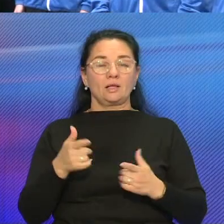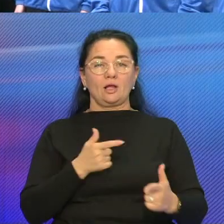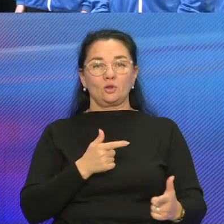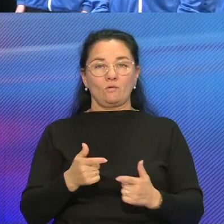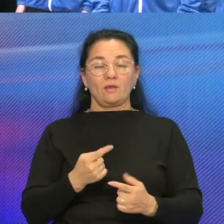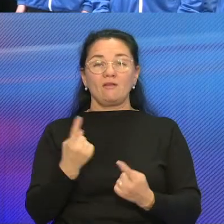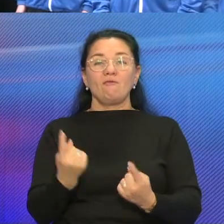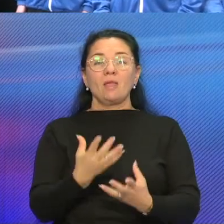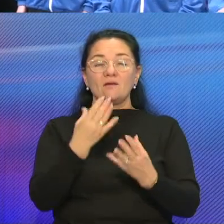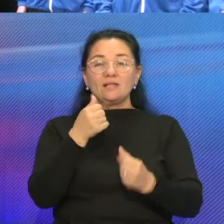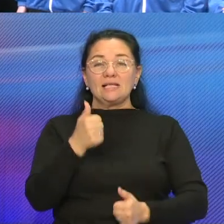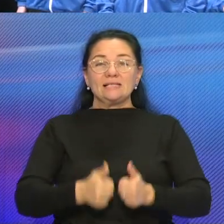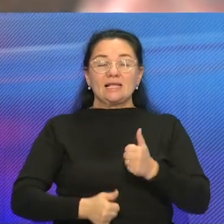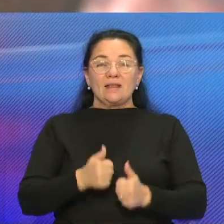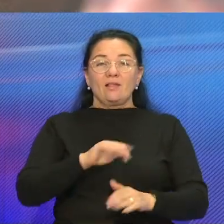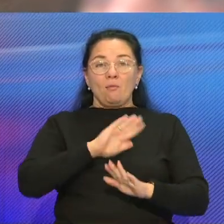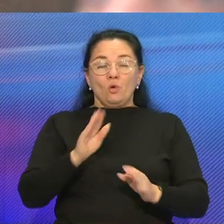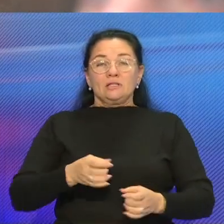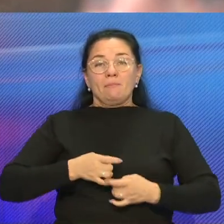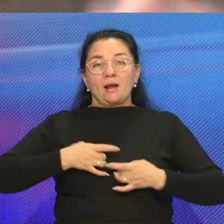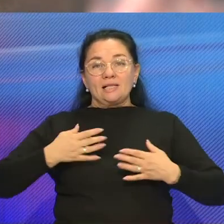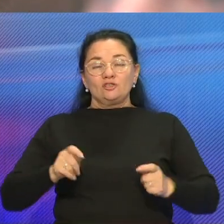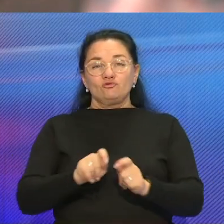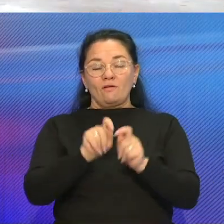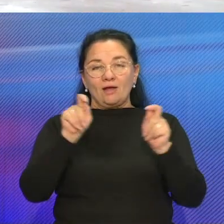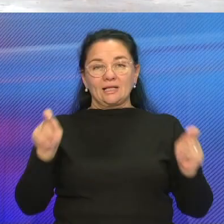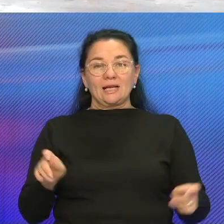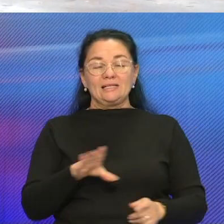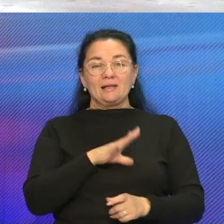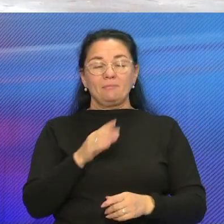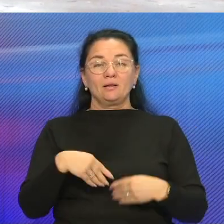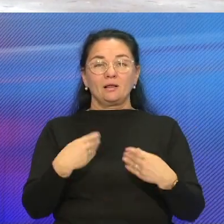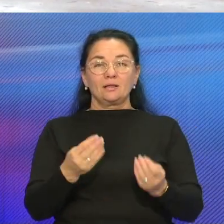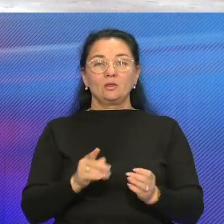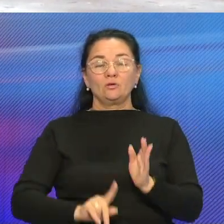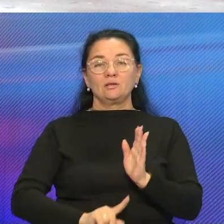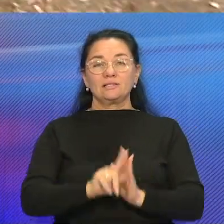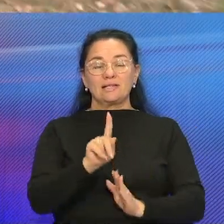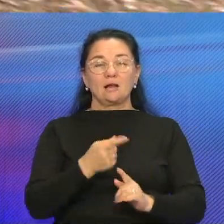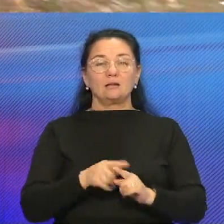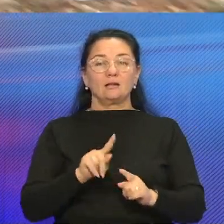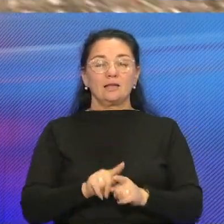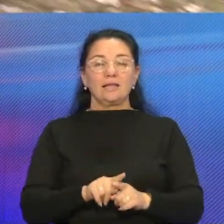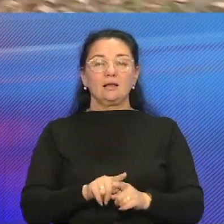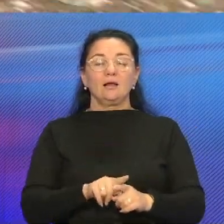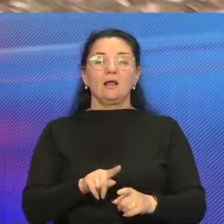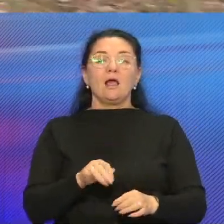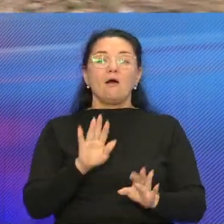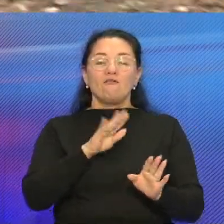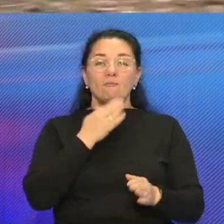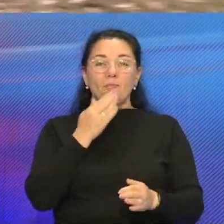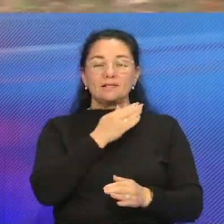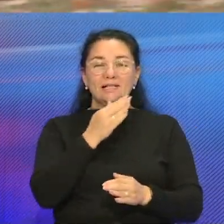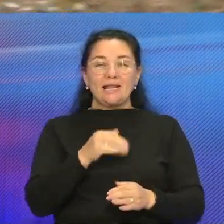У перші дзень спабурніцтву пасля врачыстых адкрыцця был даззны старт конкурсам «Штурм» і «Разведатлон». У апошні